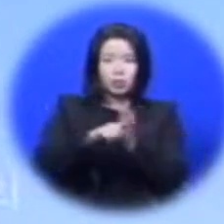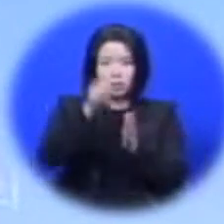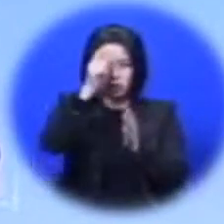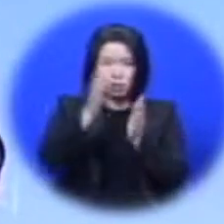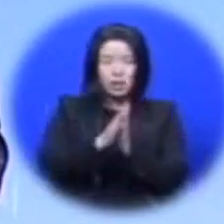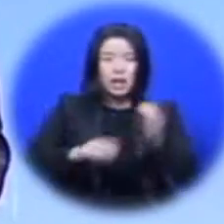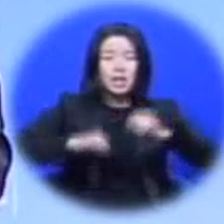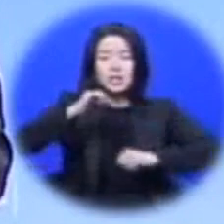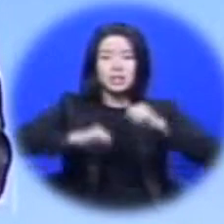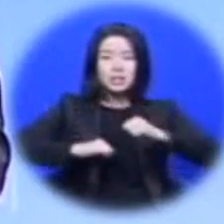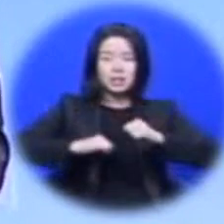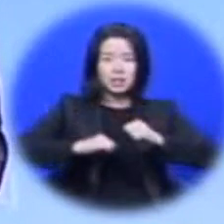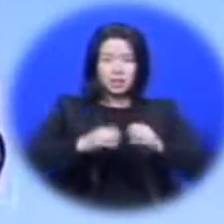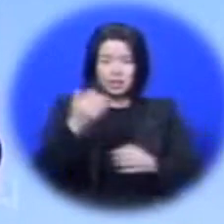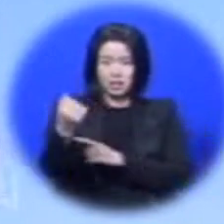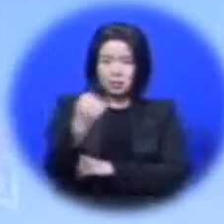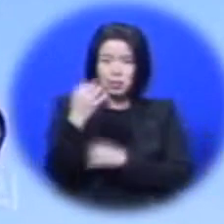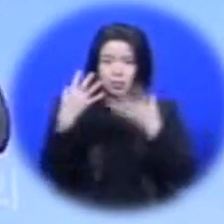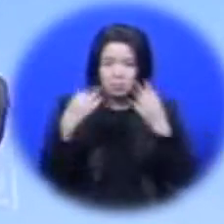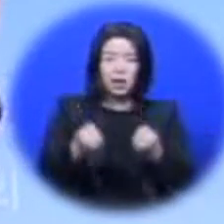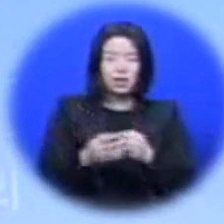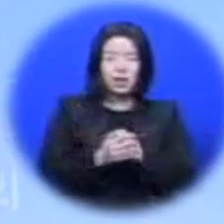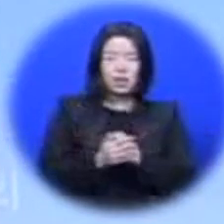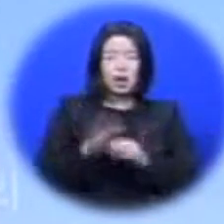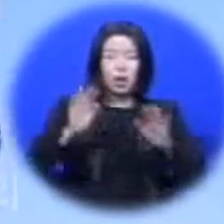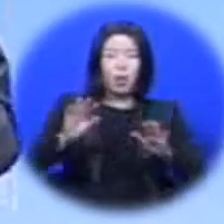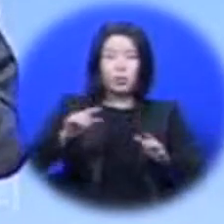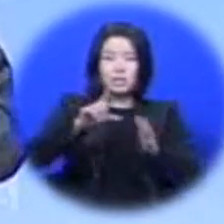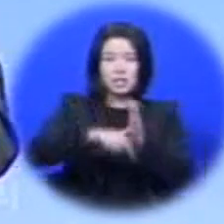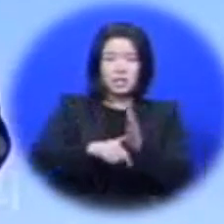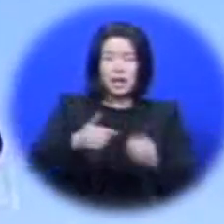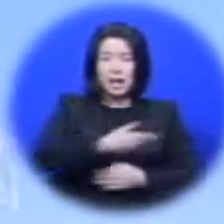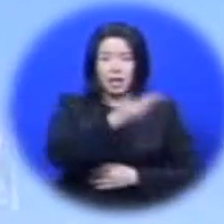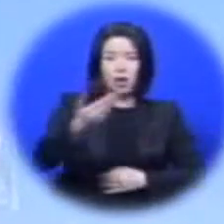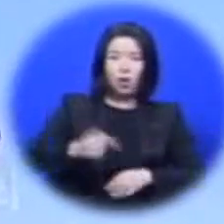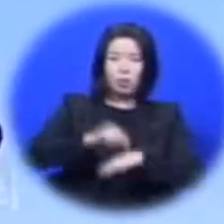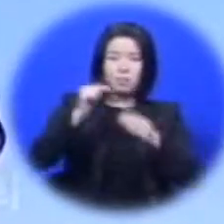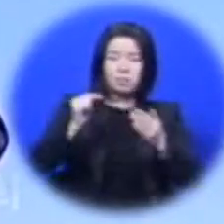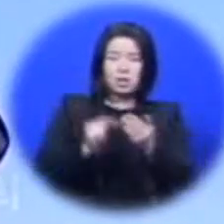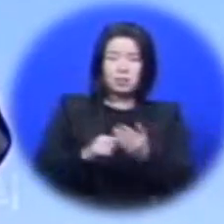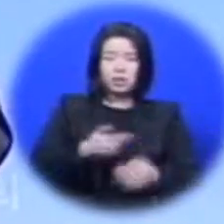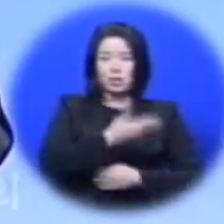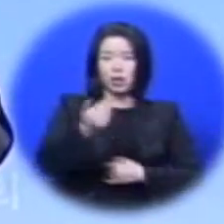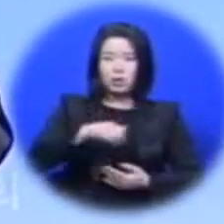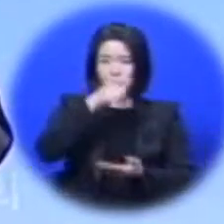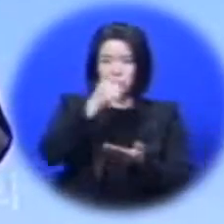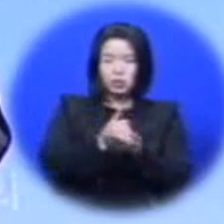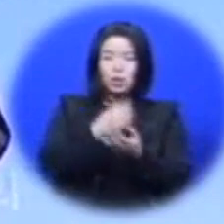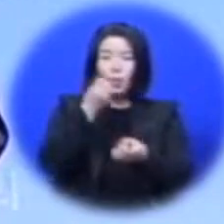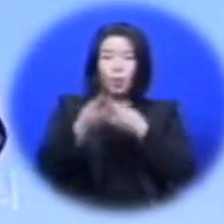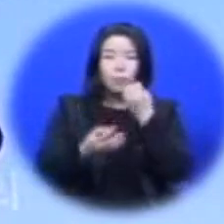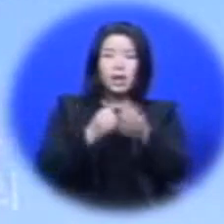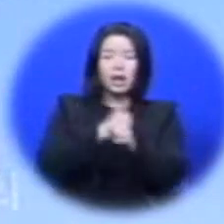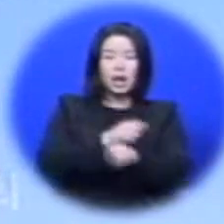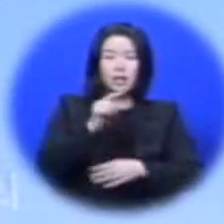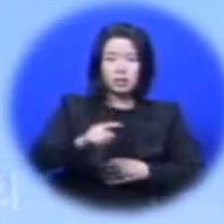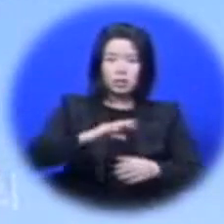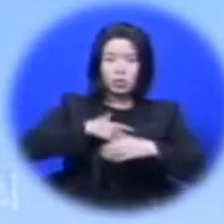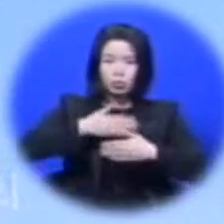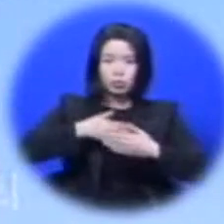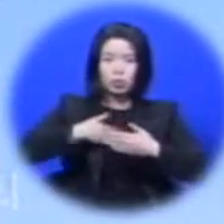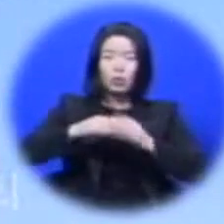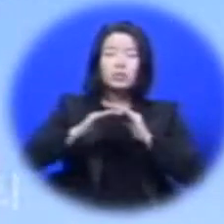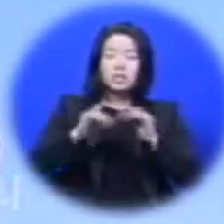힘이 많으니라. 오늘 이 시간에 여러분 마음에 여러분의 죄를 고백하는 것이 두려우신